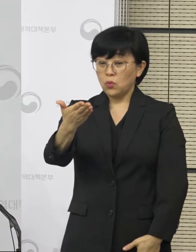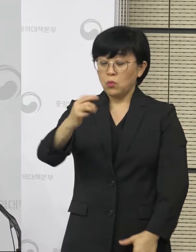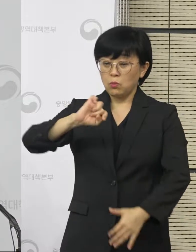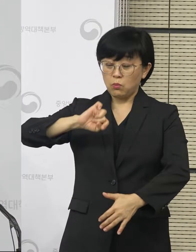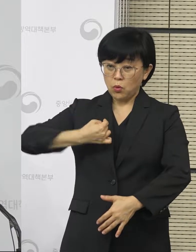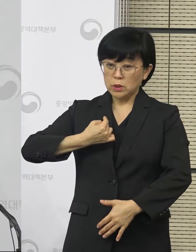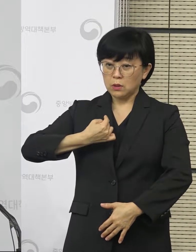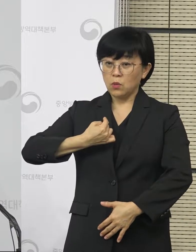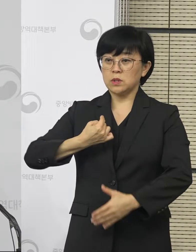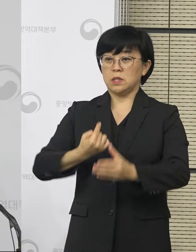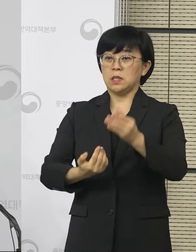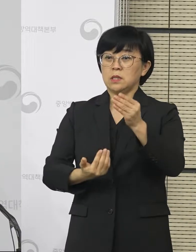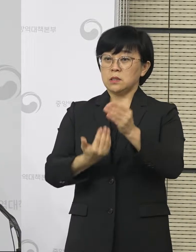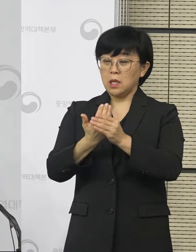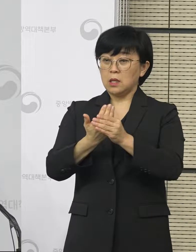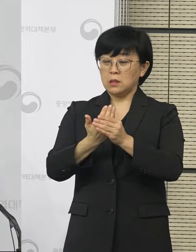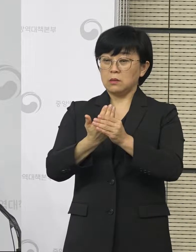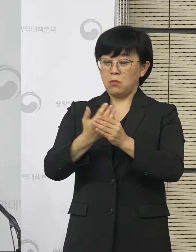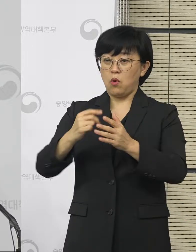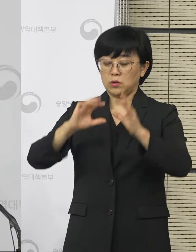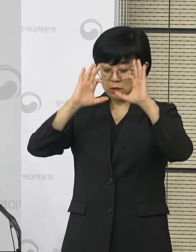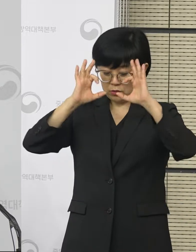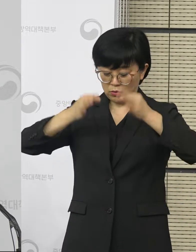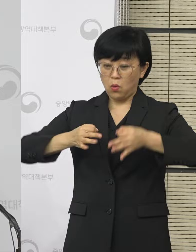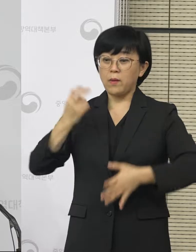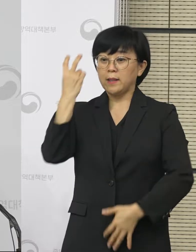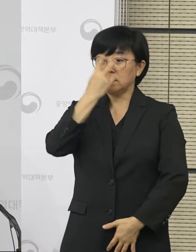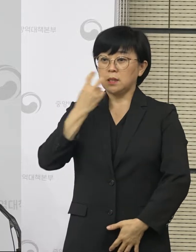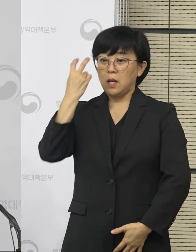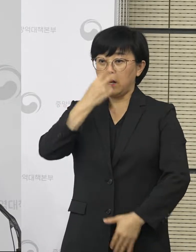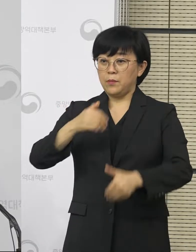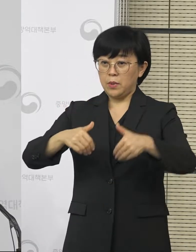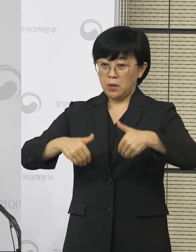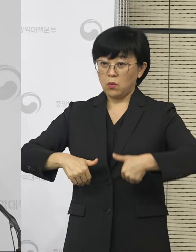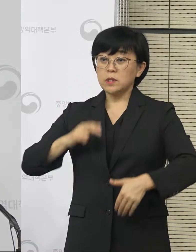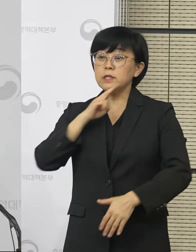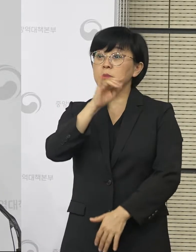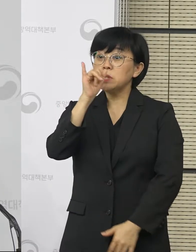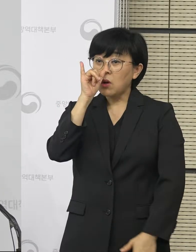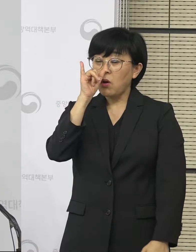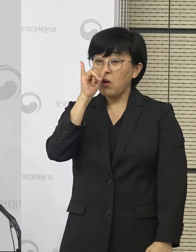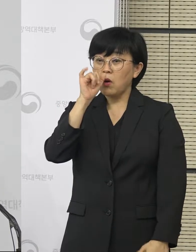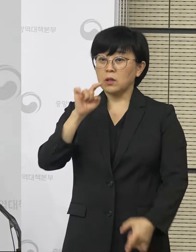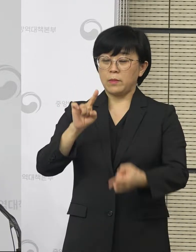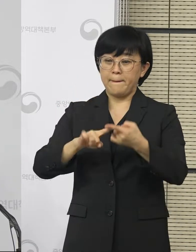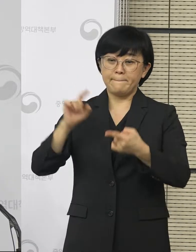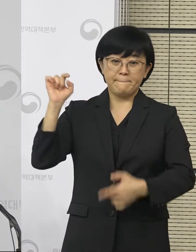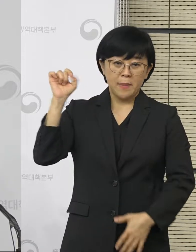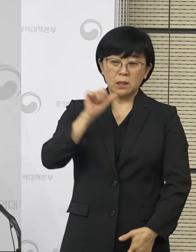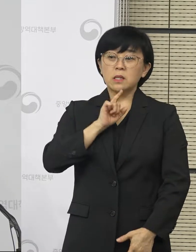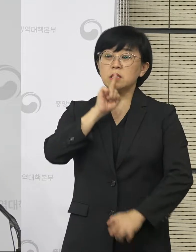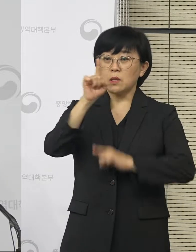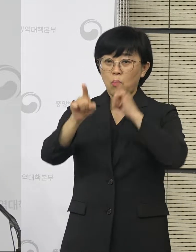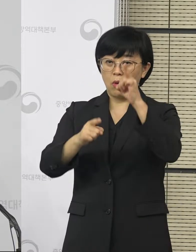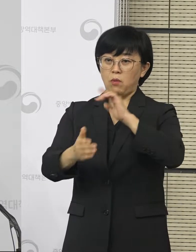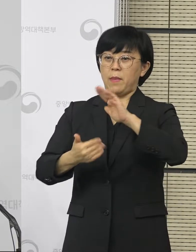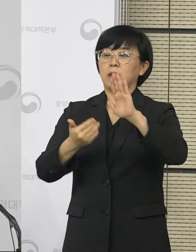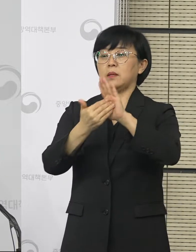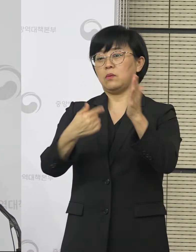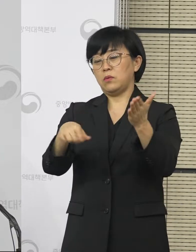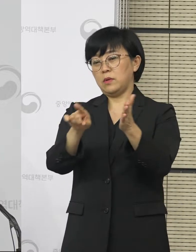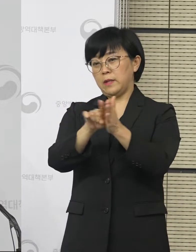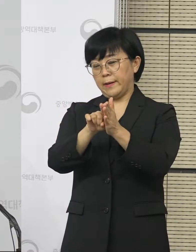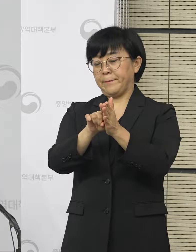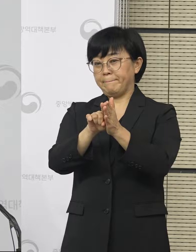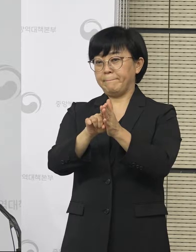가능성을 알려 본인의 증상 발생 여부를 보다 주의 깊게 관찰하고 의심 증상이 발생할 경우에는 신속하게